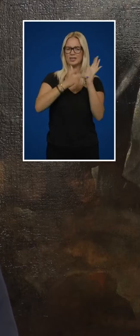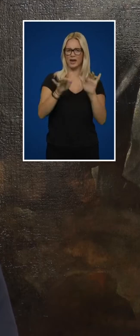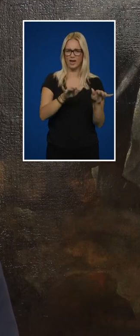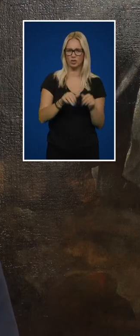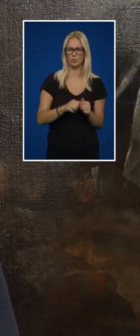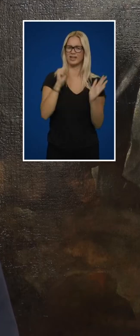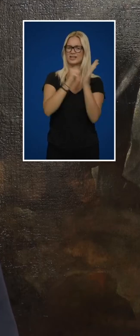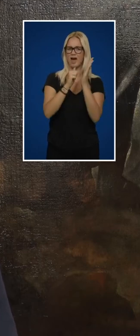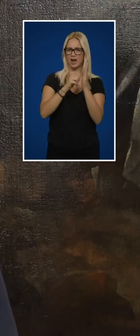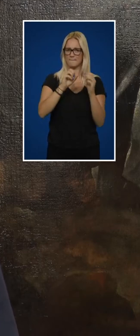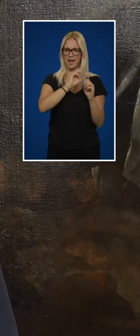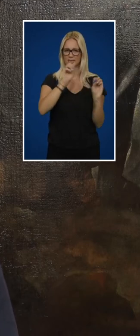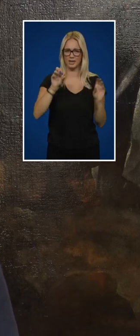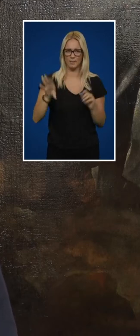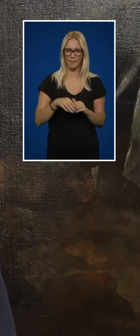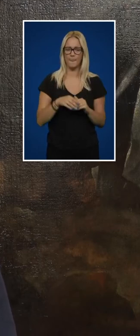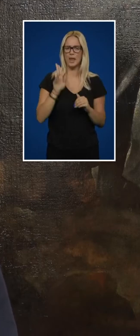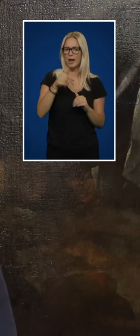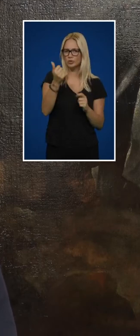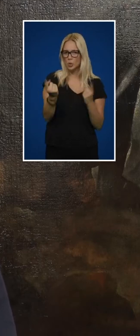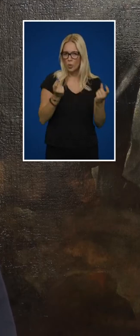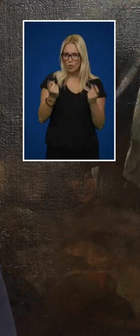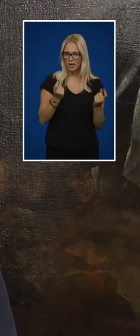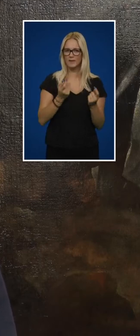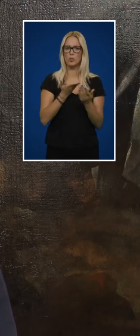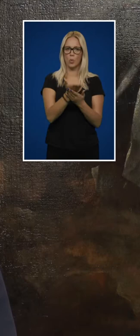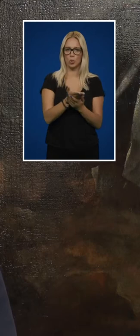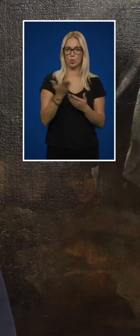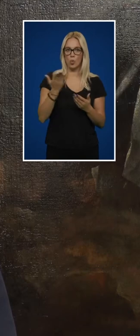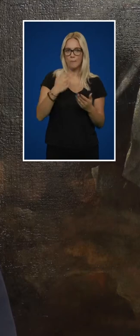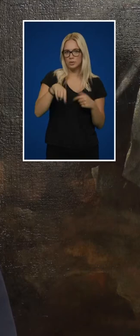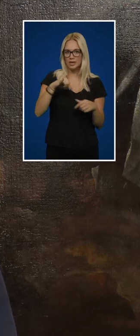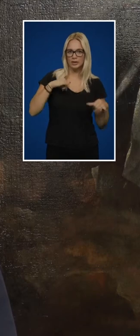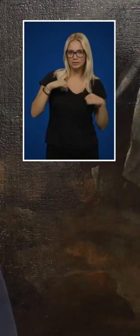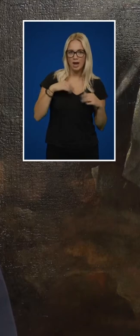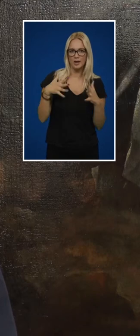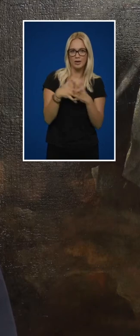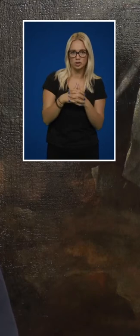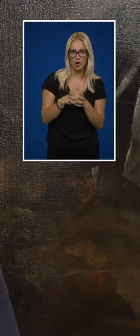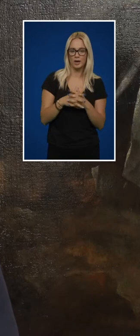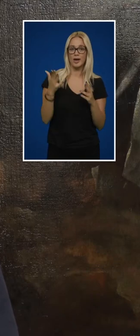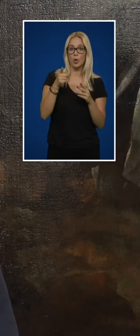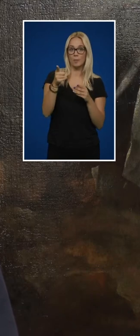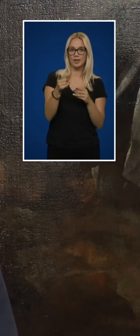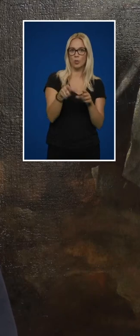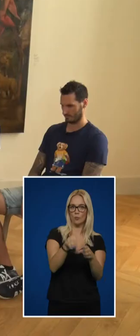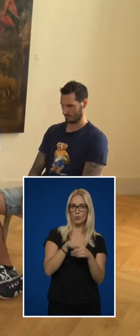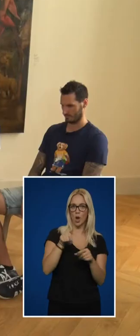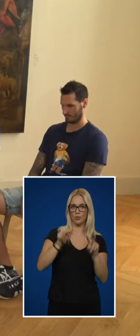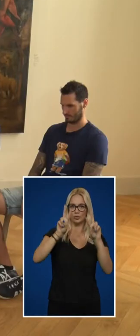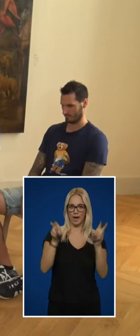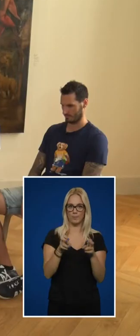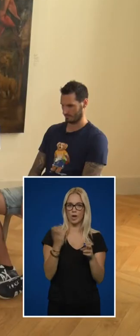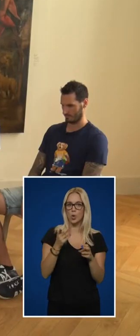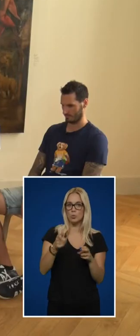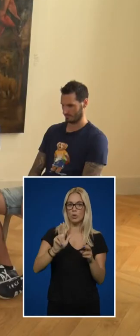imali jednu, ajmo reći, provokativniju, malo pod navodnike, poruku, čisto da im zainteresira građane i da ih uvuče u temu kako